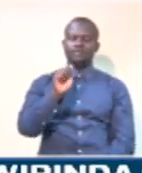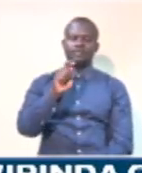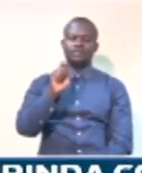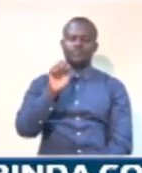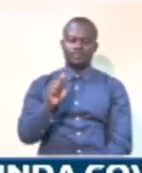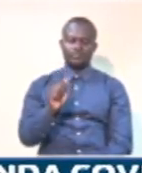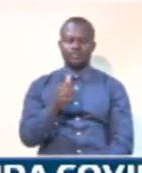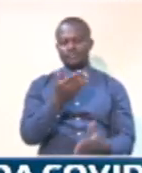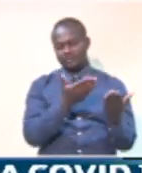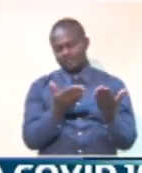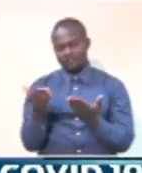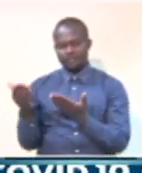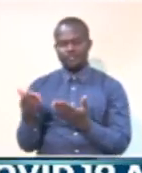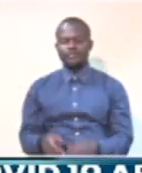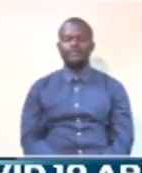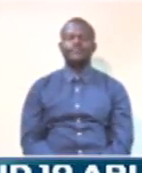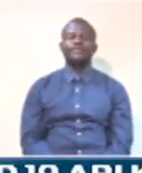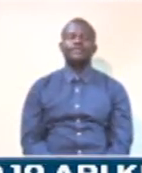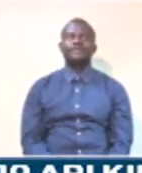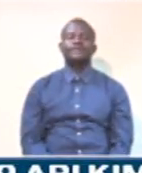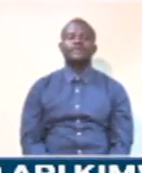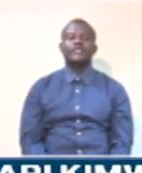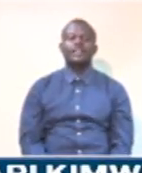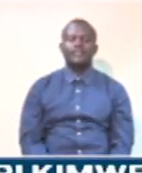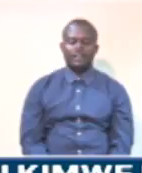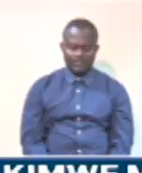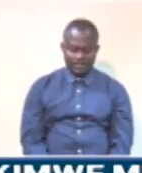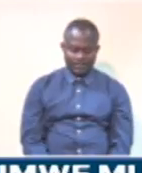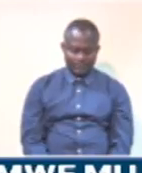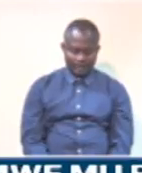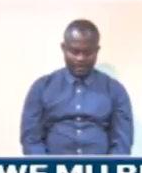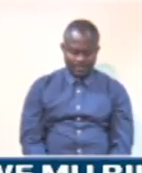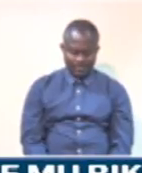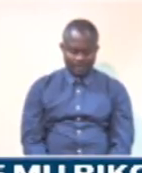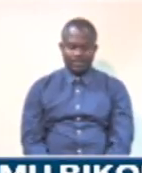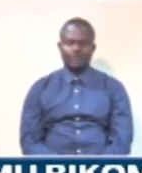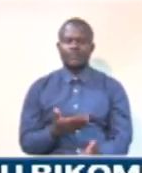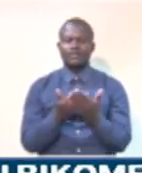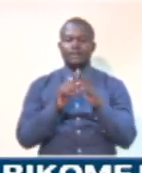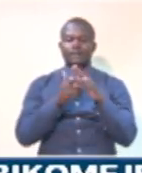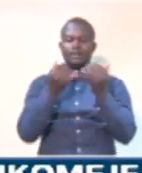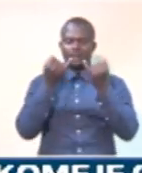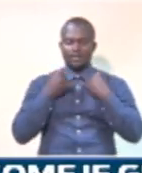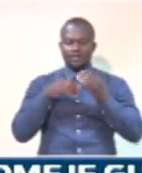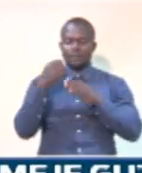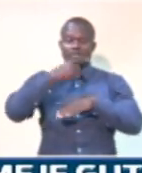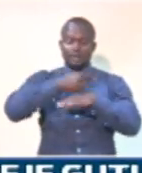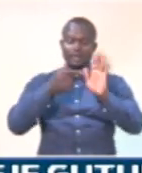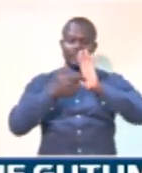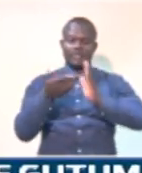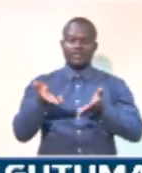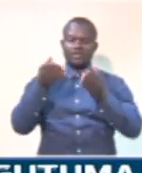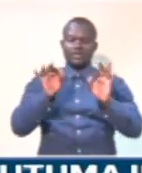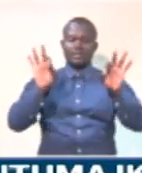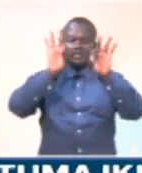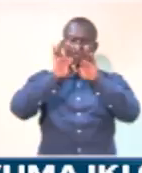Habyarimana ministre tugwaye ikaze mu makuru murakoze ndagira ngo utangire utubwira muri iyi minsi haragenda hagaragara izamuka ry'ibiciro